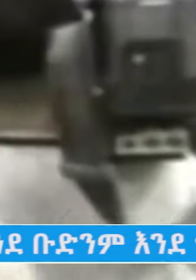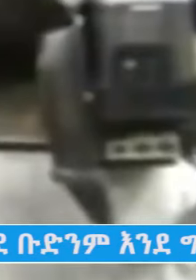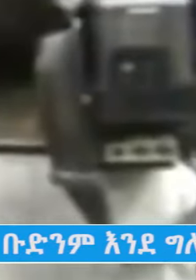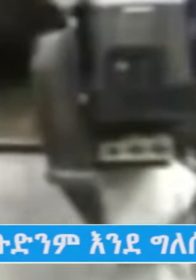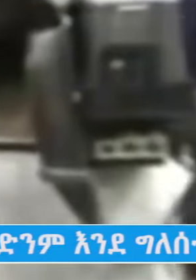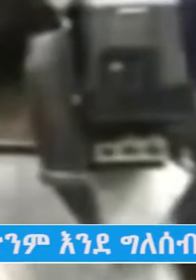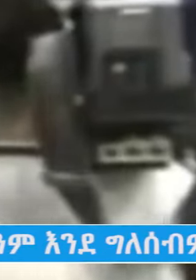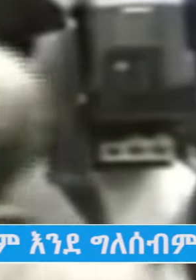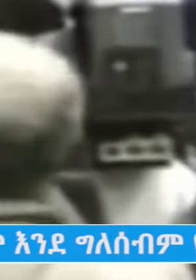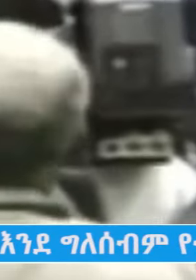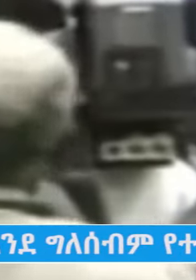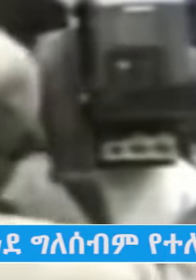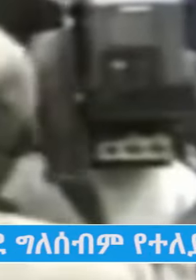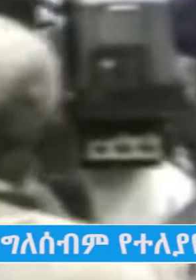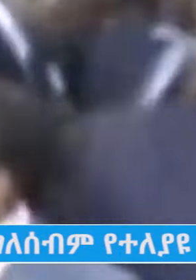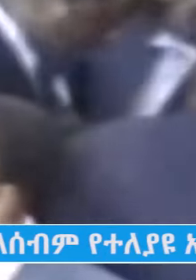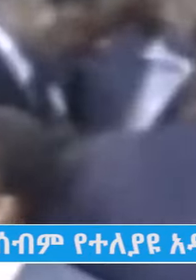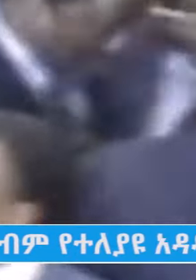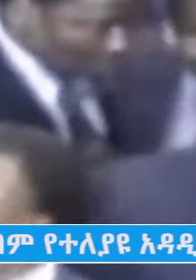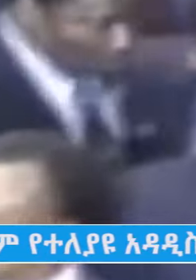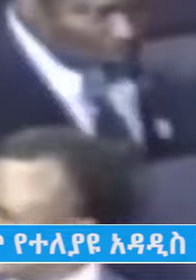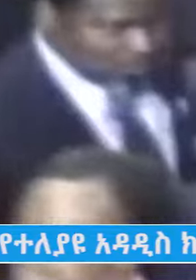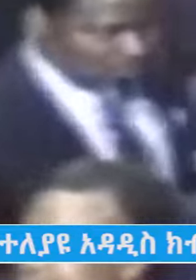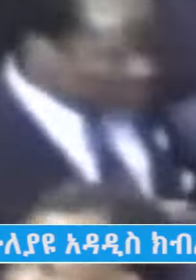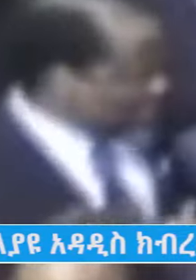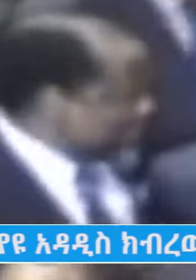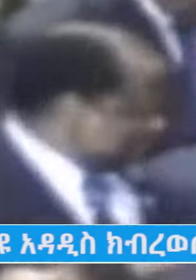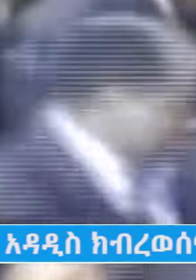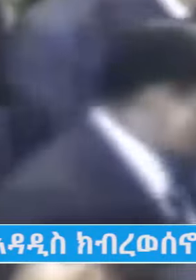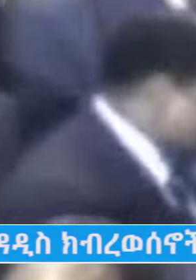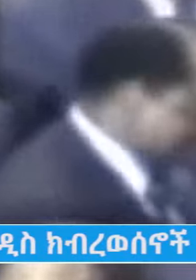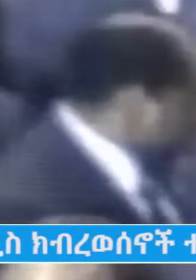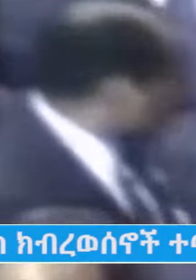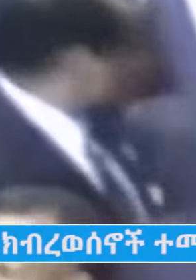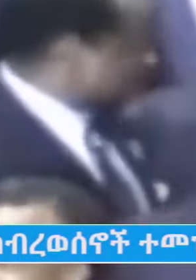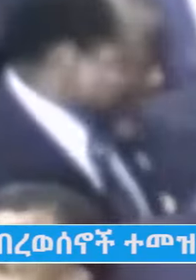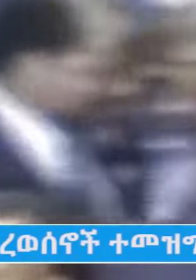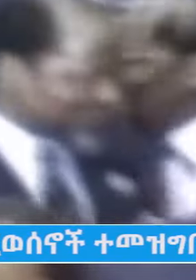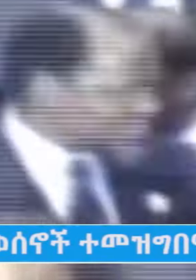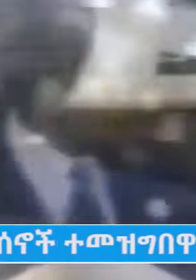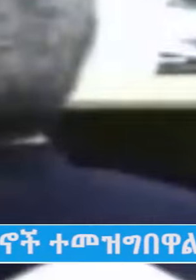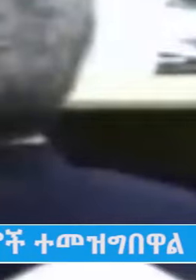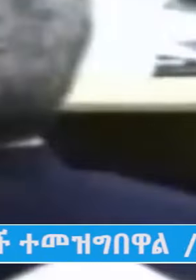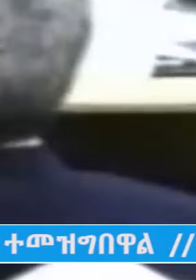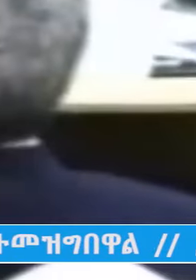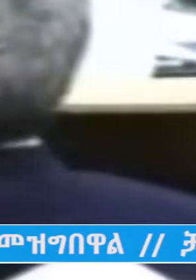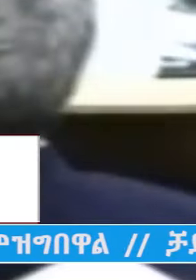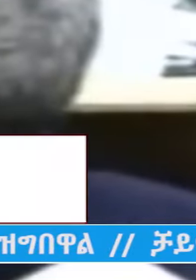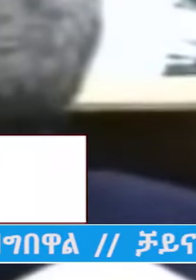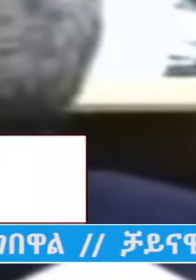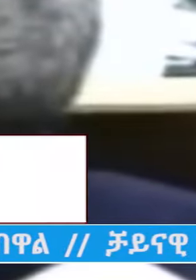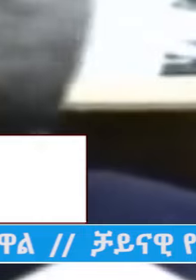የማያመጡ ናቸው በማለት በየጊዜው በጥናት ላይ የተመረኮዘ ክርክርና ሙግት ማድረጋቸውና ኮሚሽኑ የነበረውን ጥንካሬ